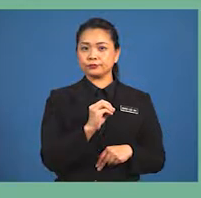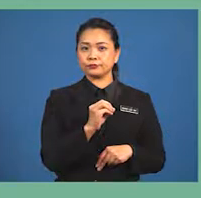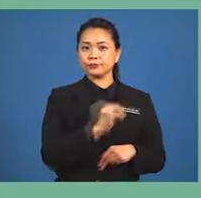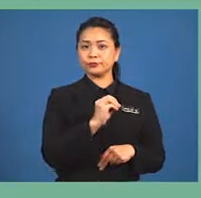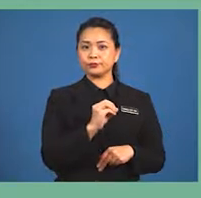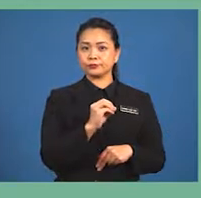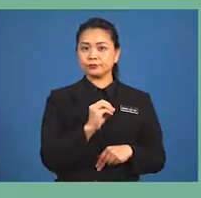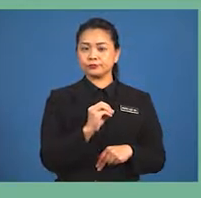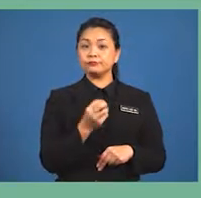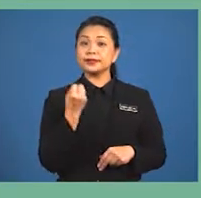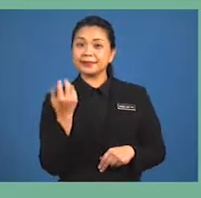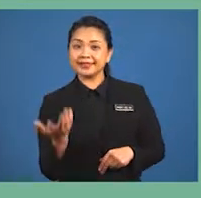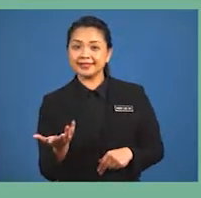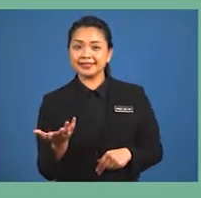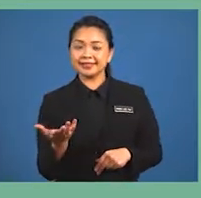RM500,000.